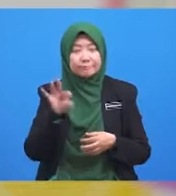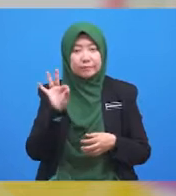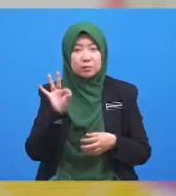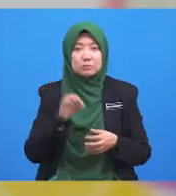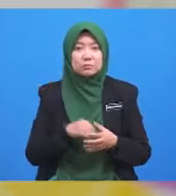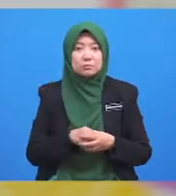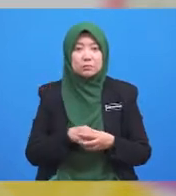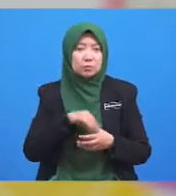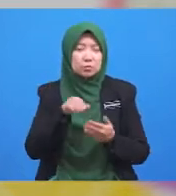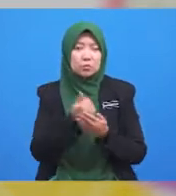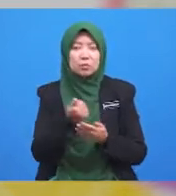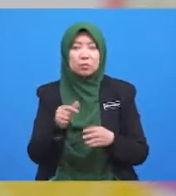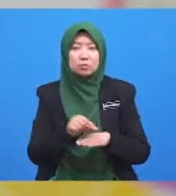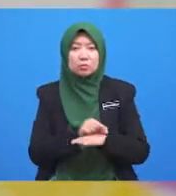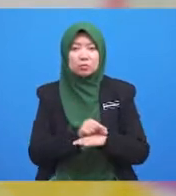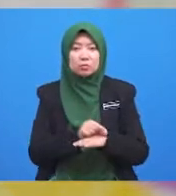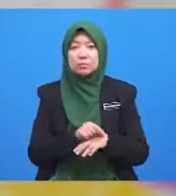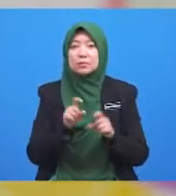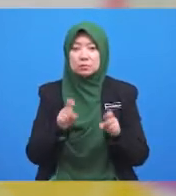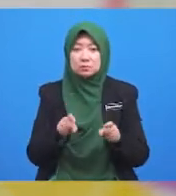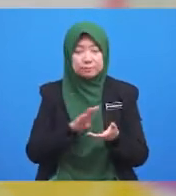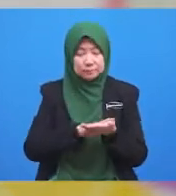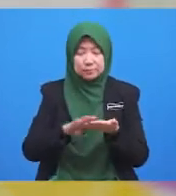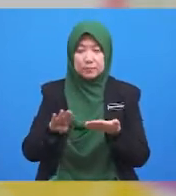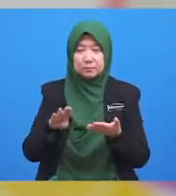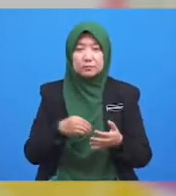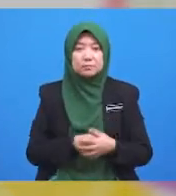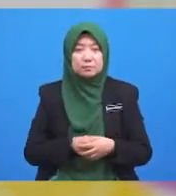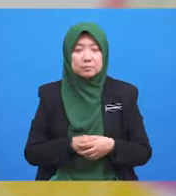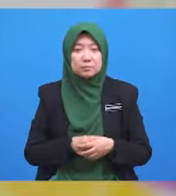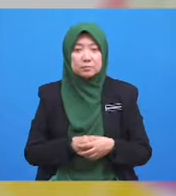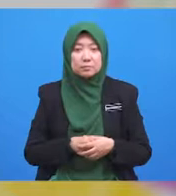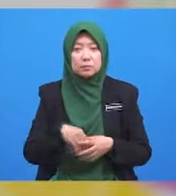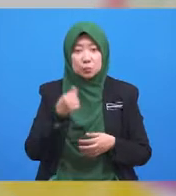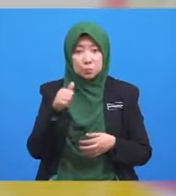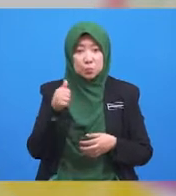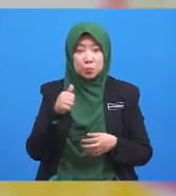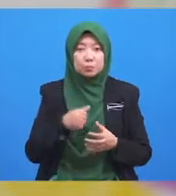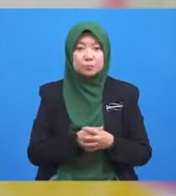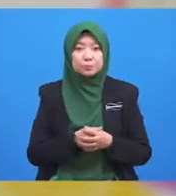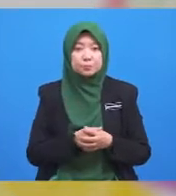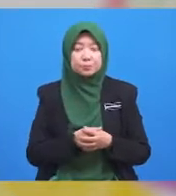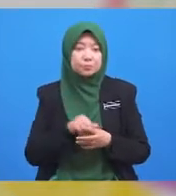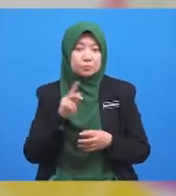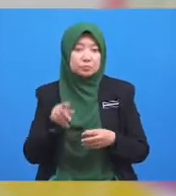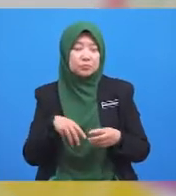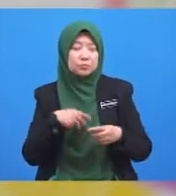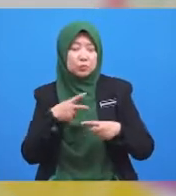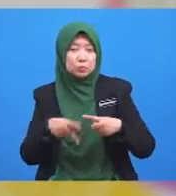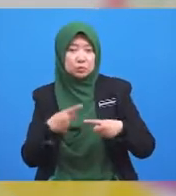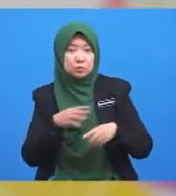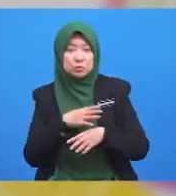9. Semua alat yang digunakan mestilah bersih. 10. Pastikan wayar